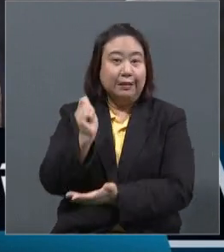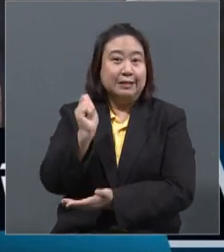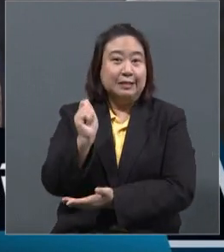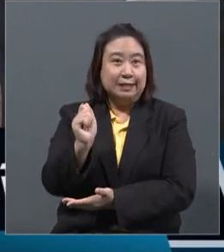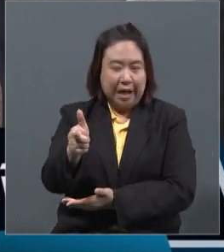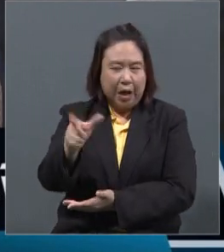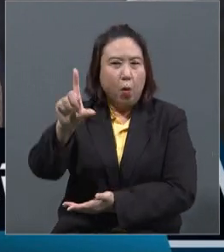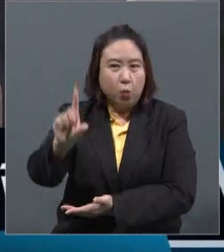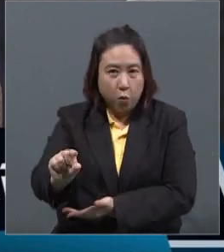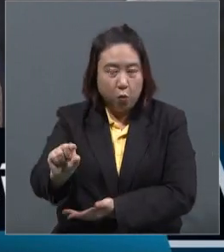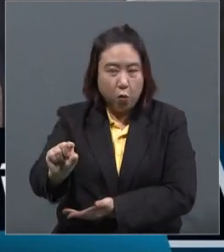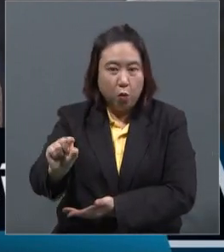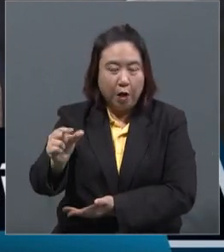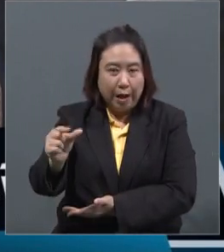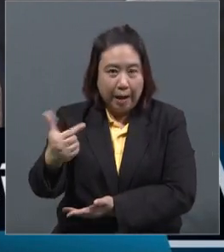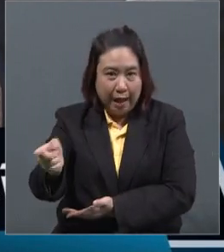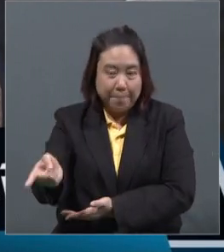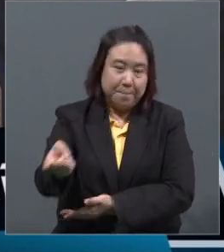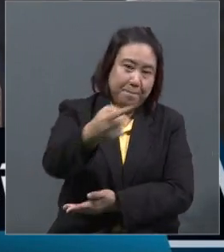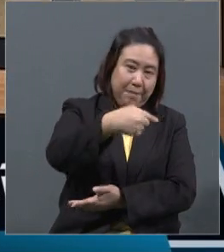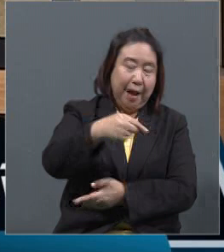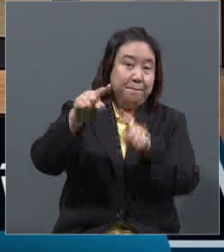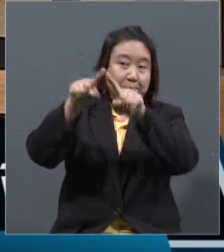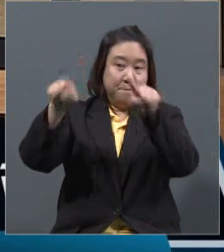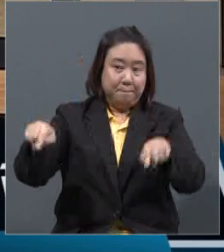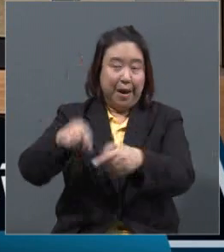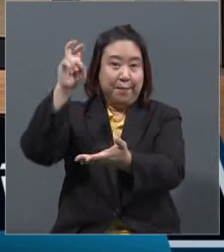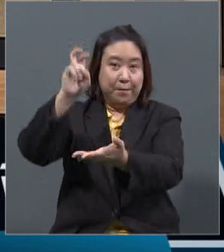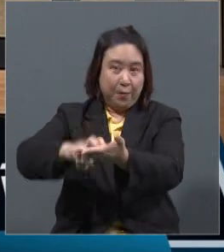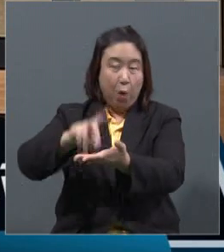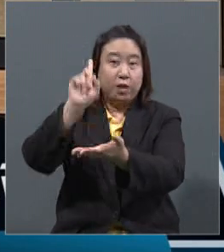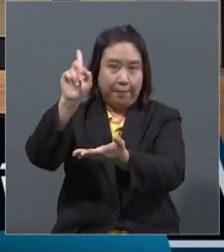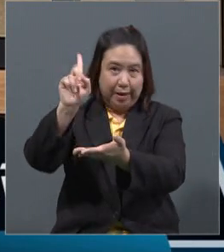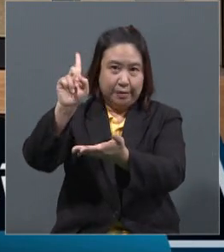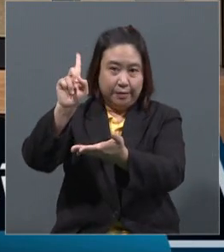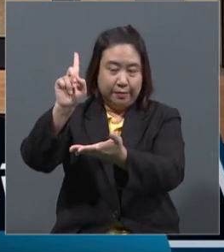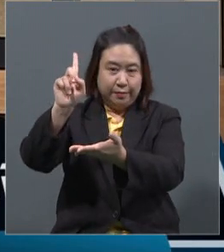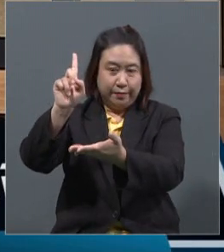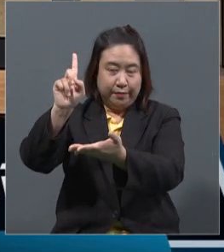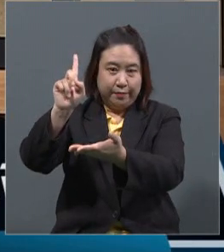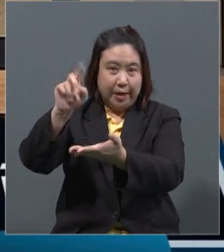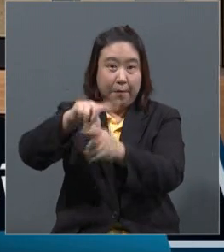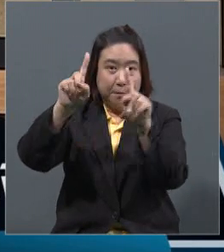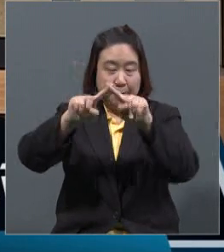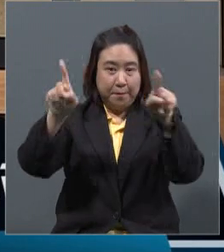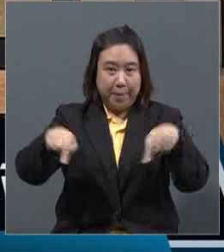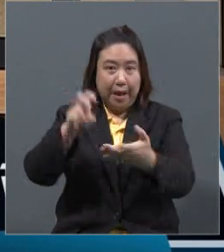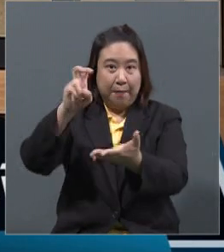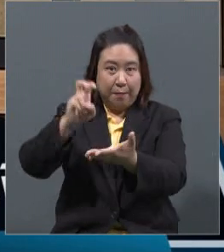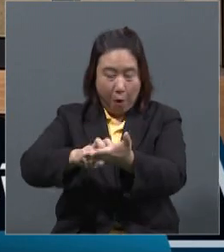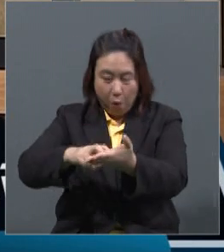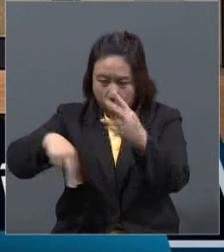คาถูกมากเดินออกจากนักก้าพร้อมกับใบเซอร์ติฟิเคต1ใบซึ่งการันตีว่าท่านเป็นคนไม่มี